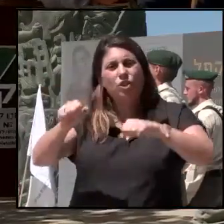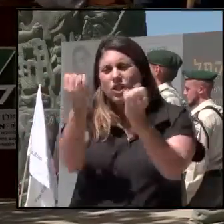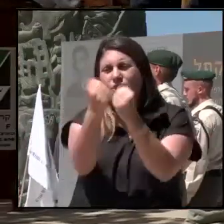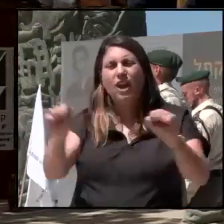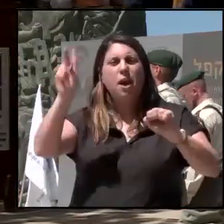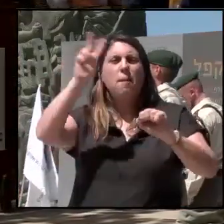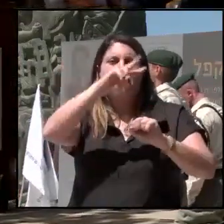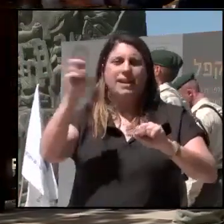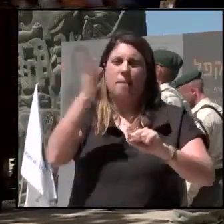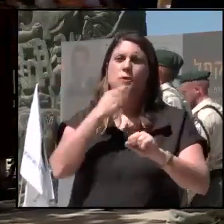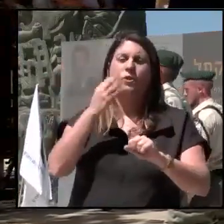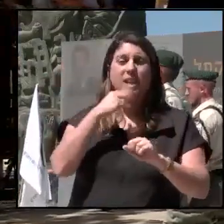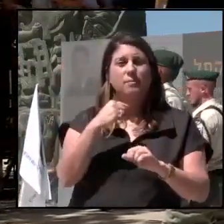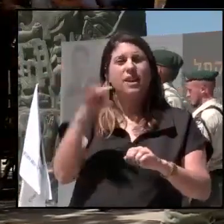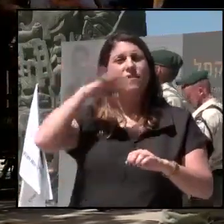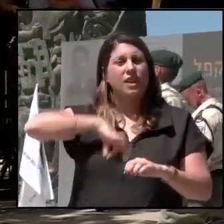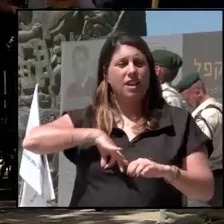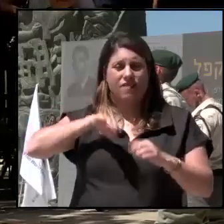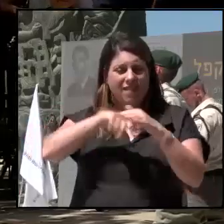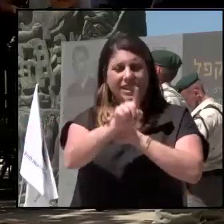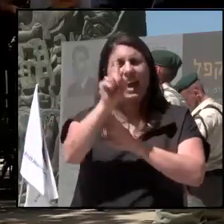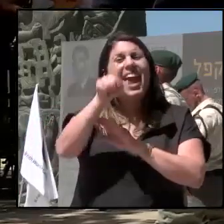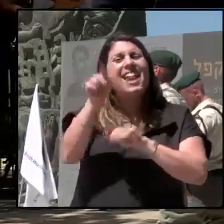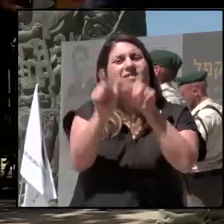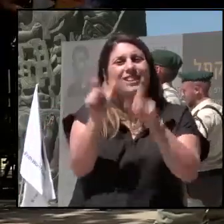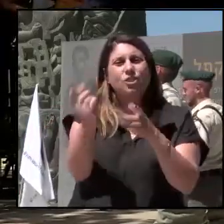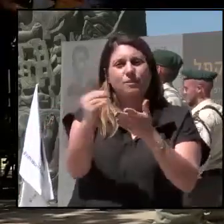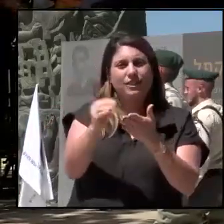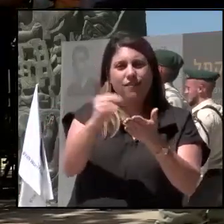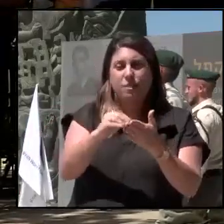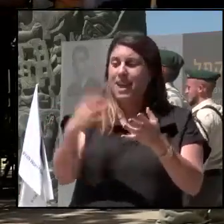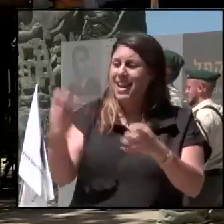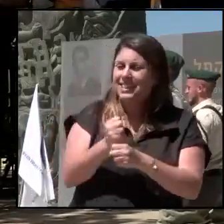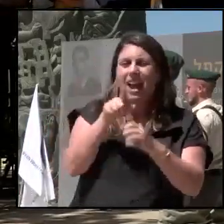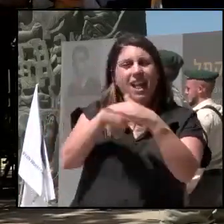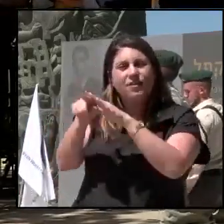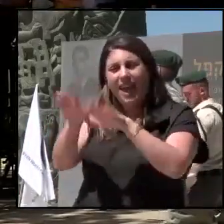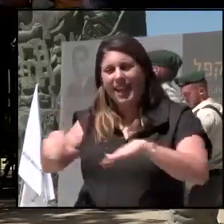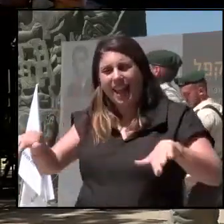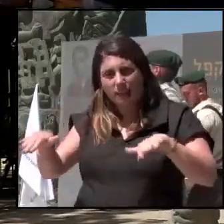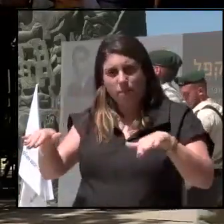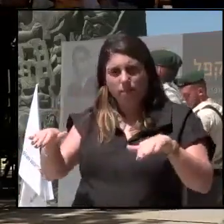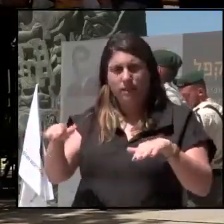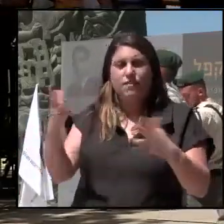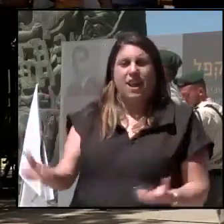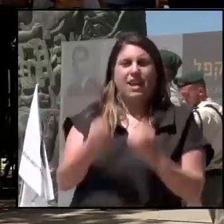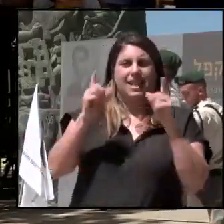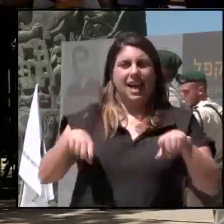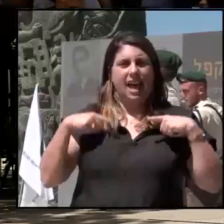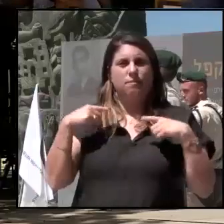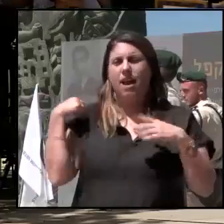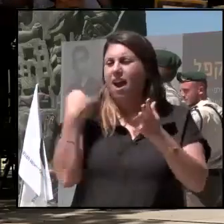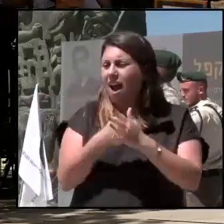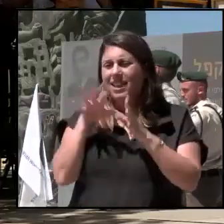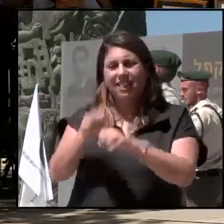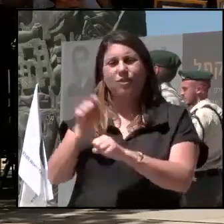ממחנה גרס והבריח 1,000 אנשים נוספים. הצליח למלט ילדים יהודים ממספר מחנות ולהציל את חייהם עד